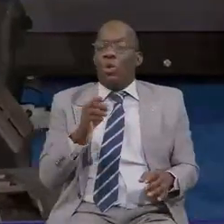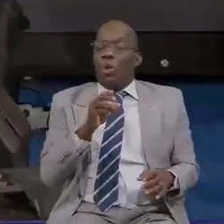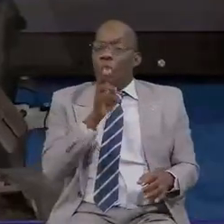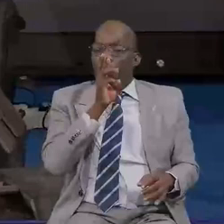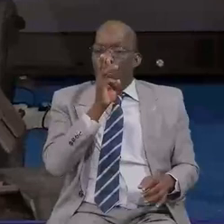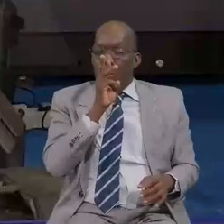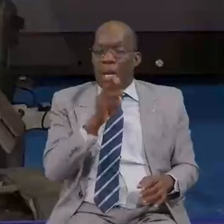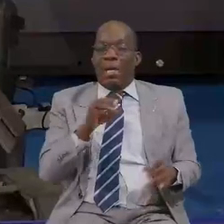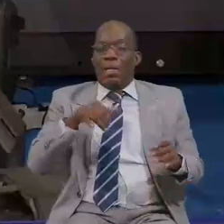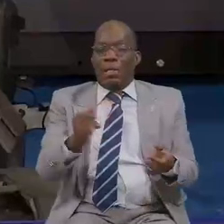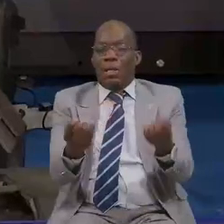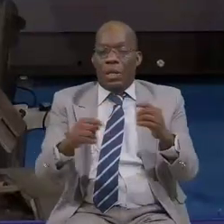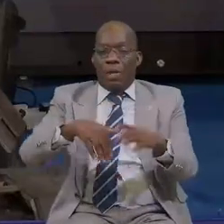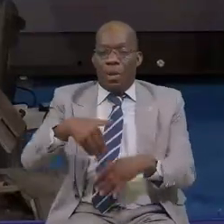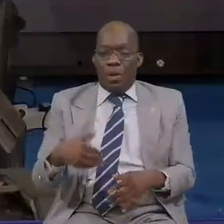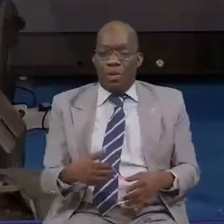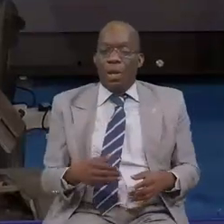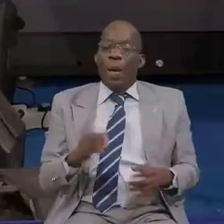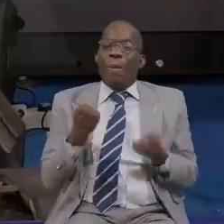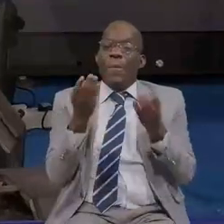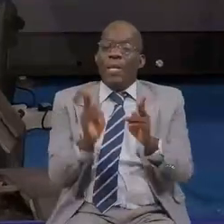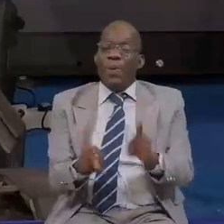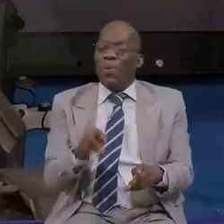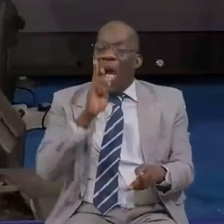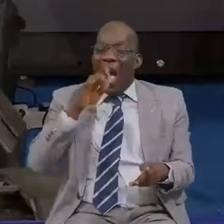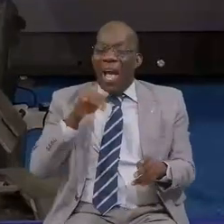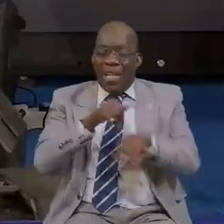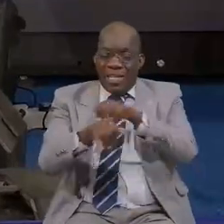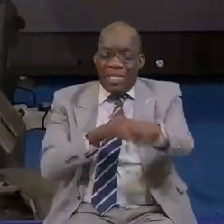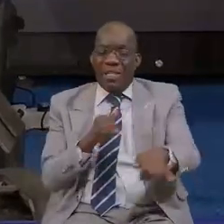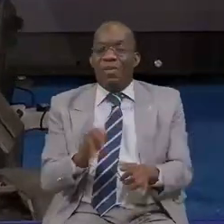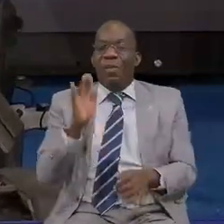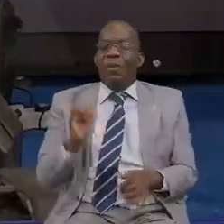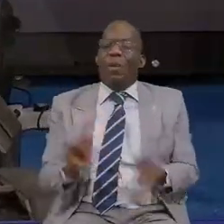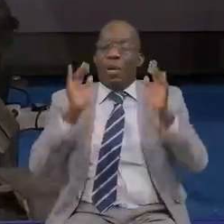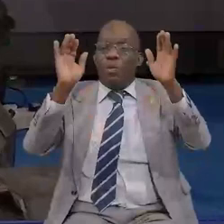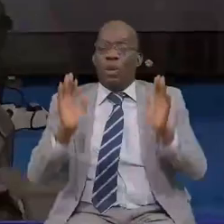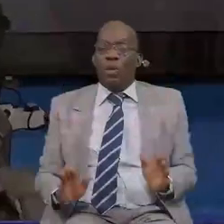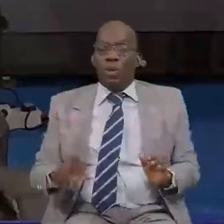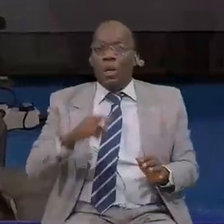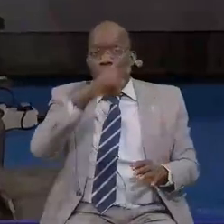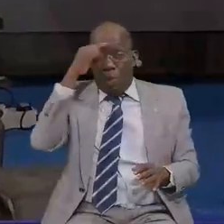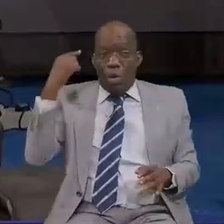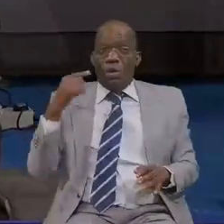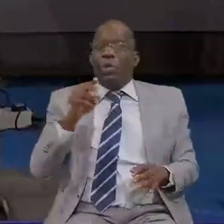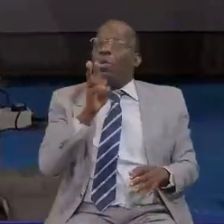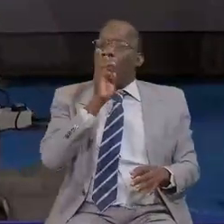Plusieurs se laissent tromper par les miracles. Parce que l'eau est sortie, ils ne pensent pas.